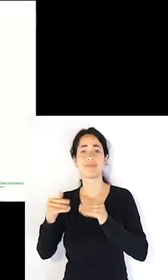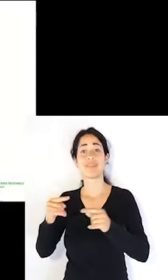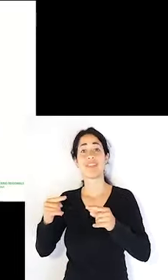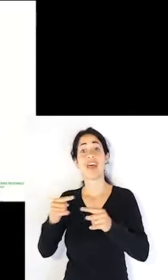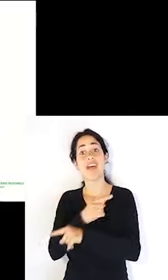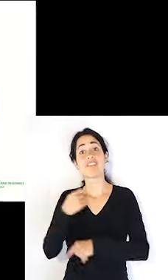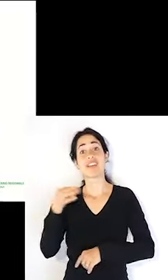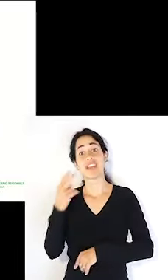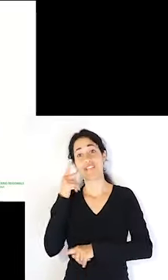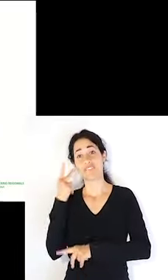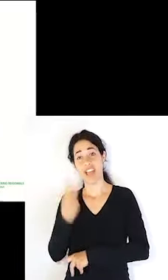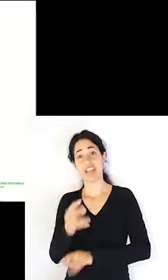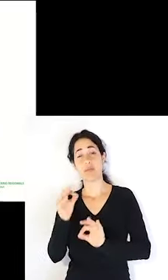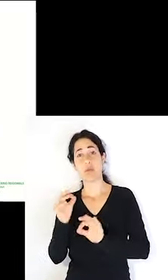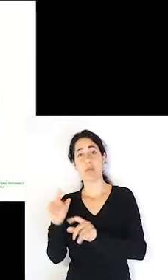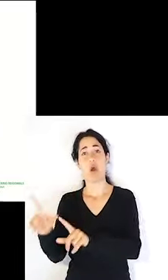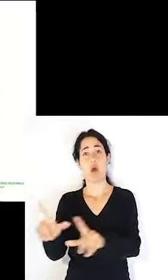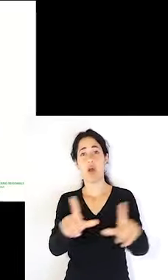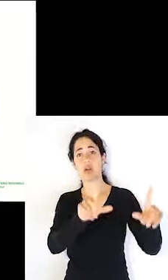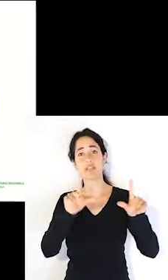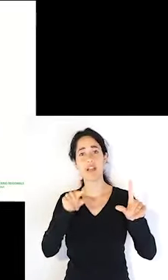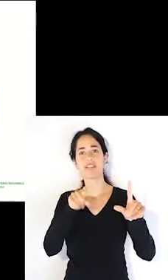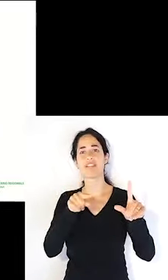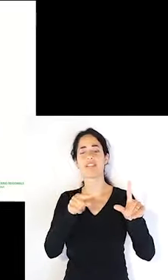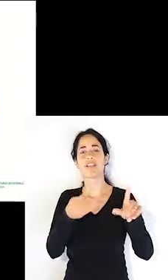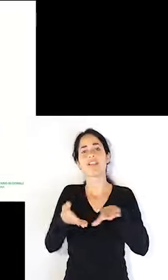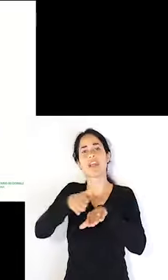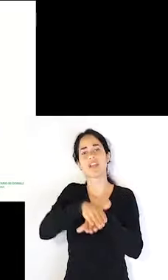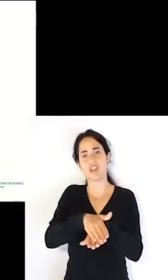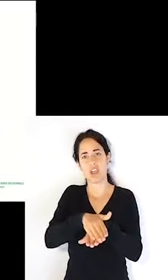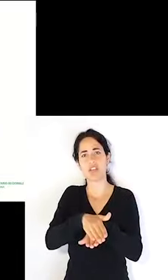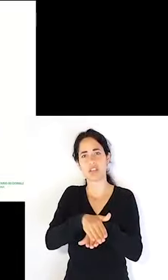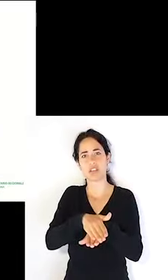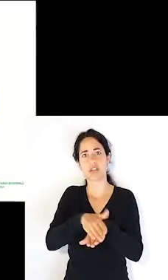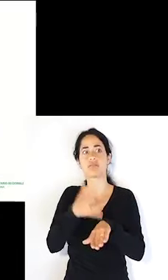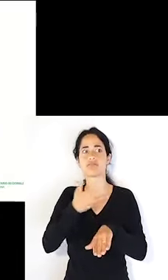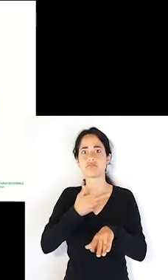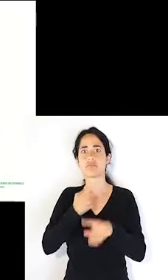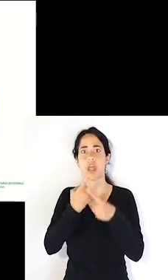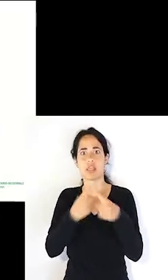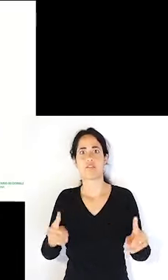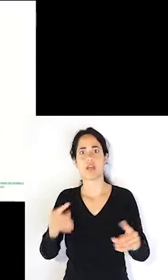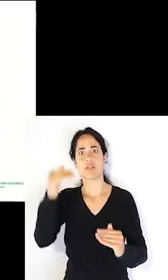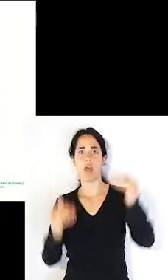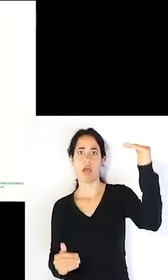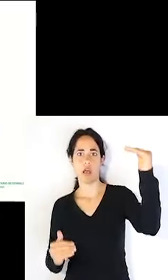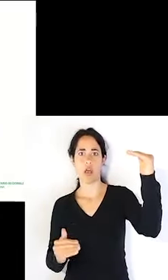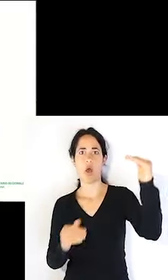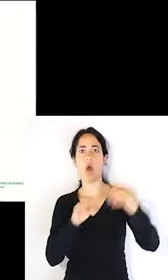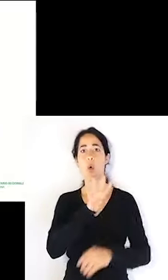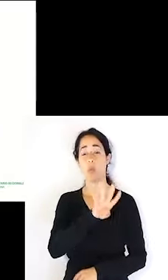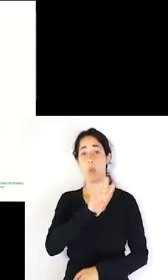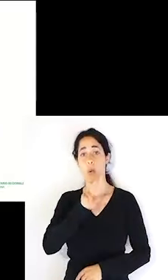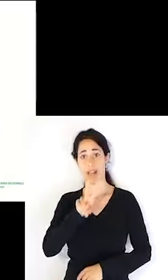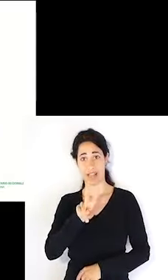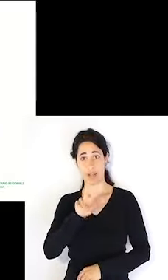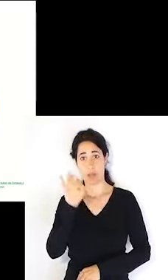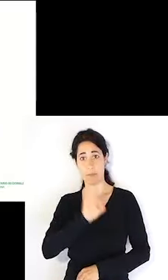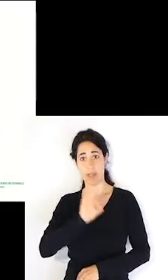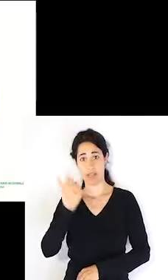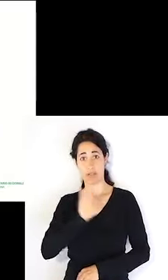decessi, il rapporto è molto sbilanciato, il 42% dei